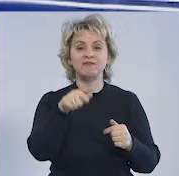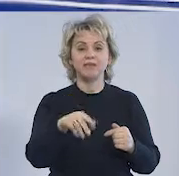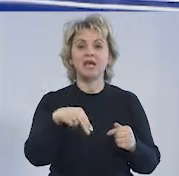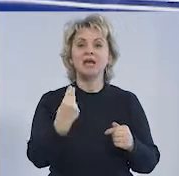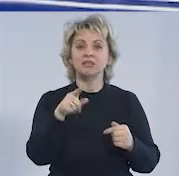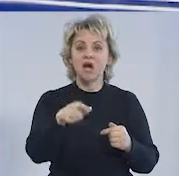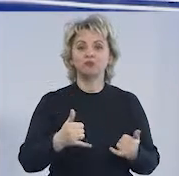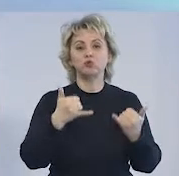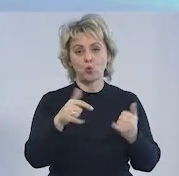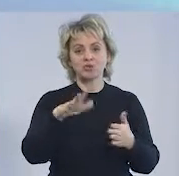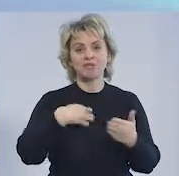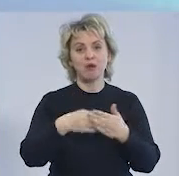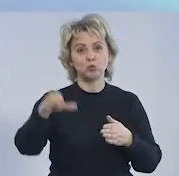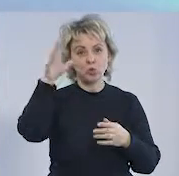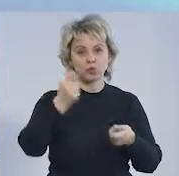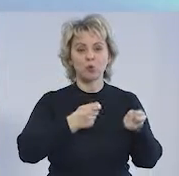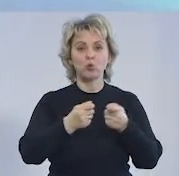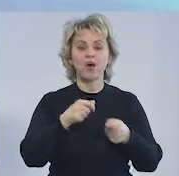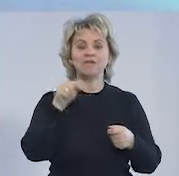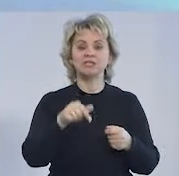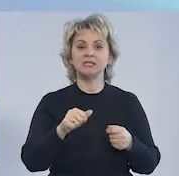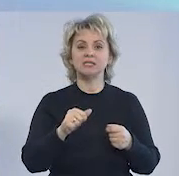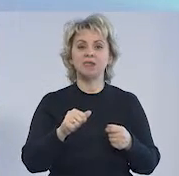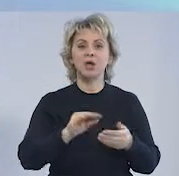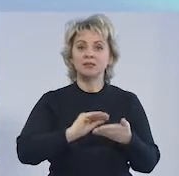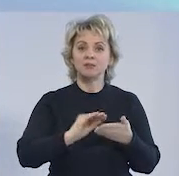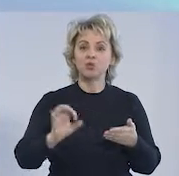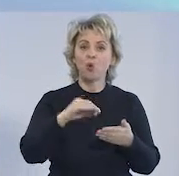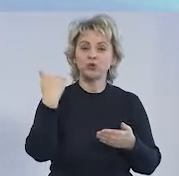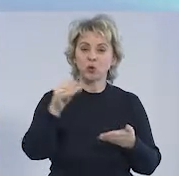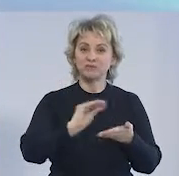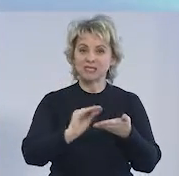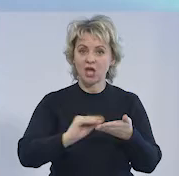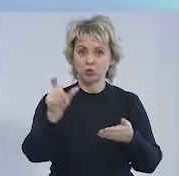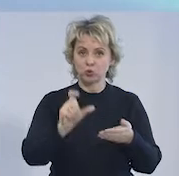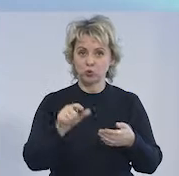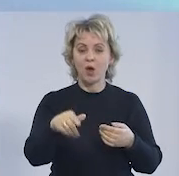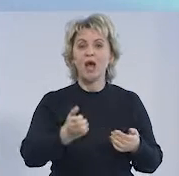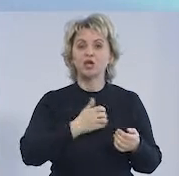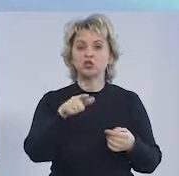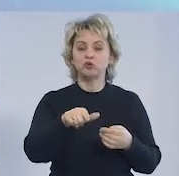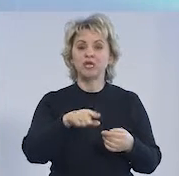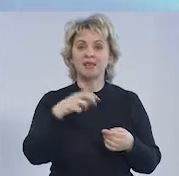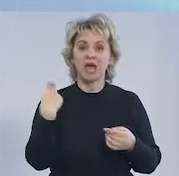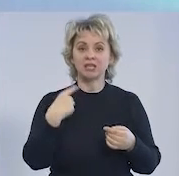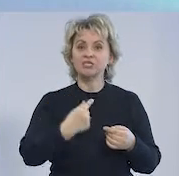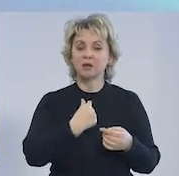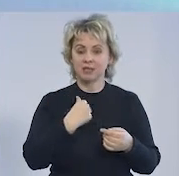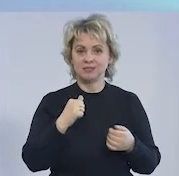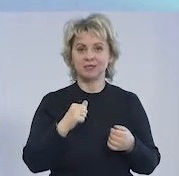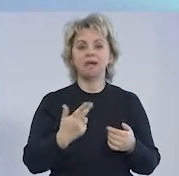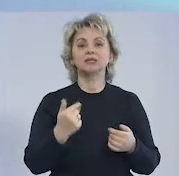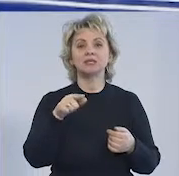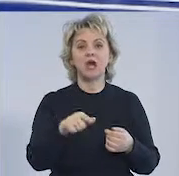отдав дань должного своему научному руководителю, написав о нем статью. А желательно вообще на английском языке. Ну